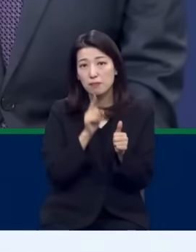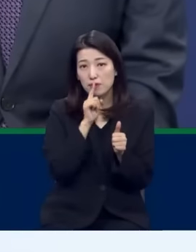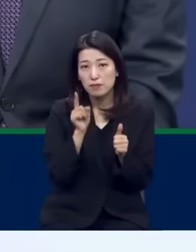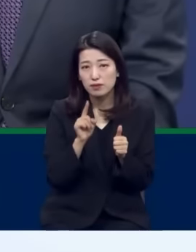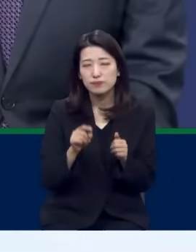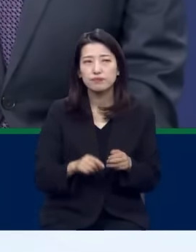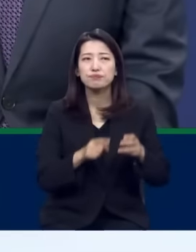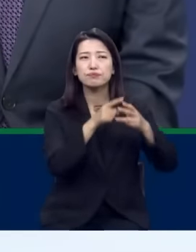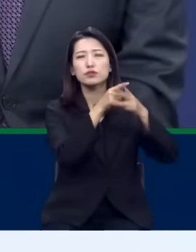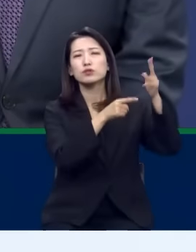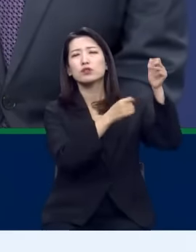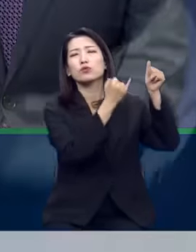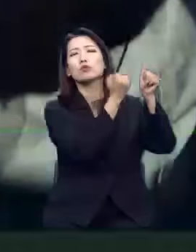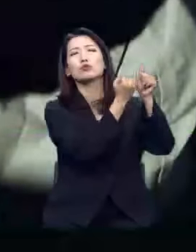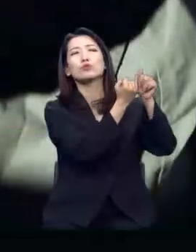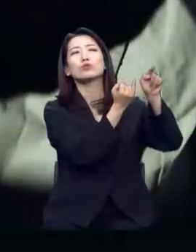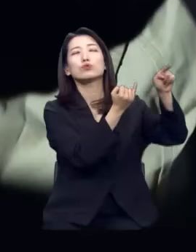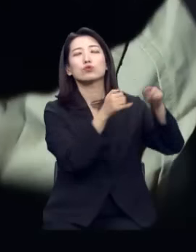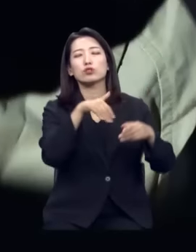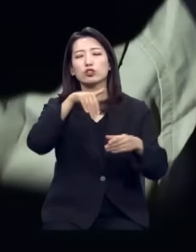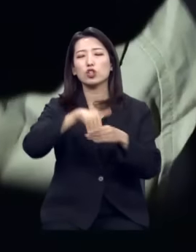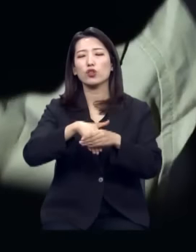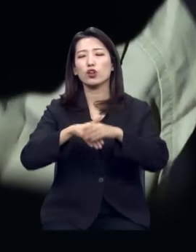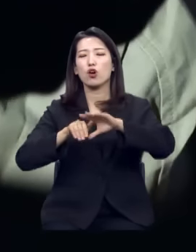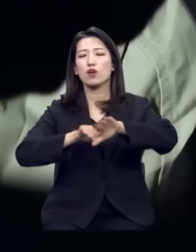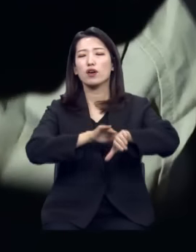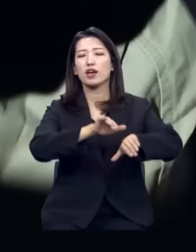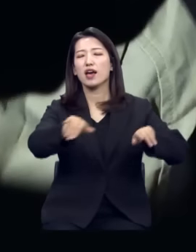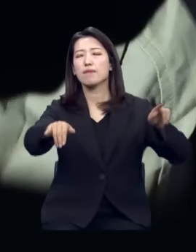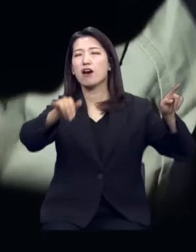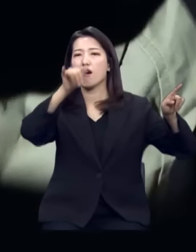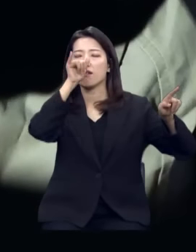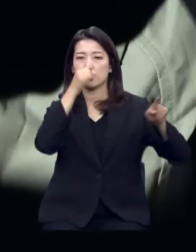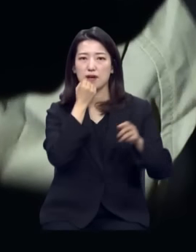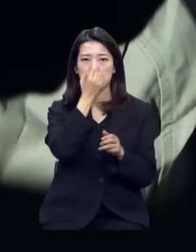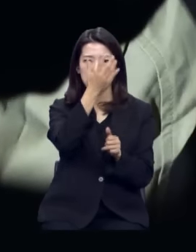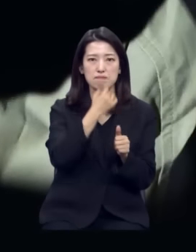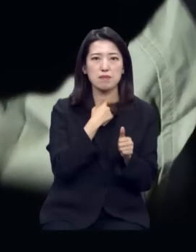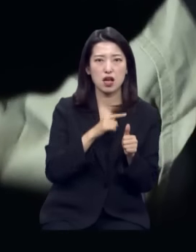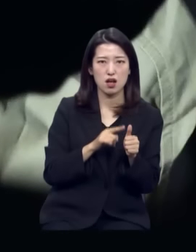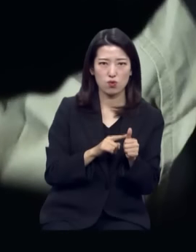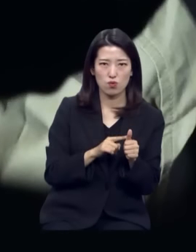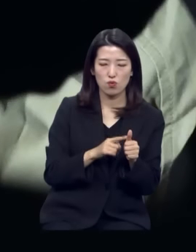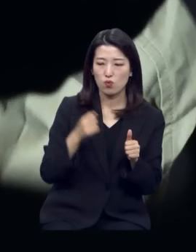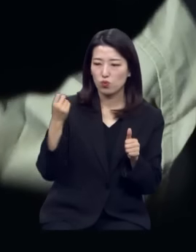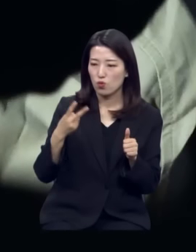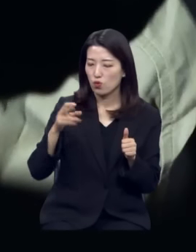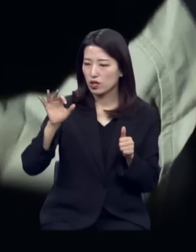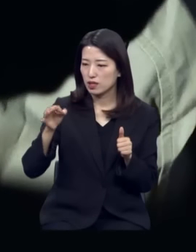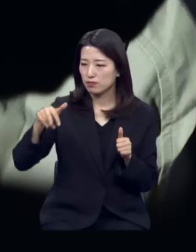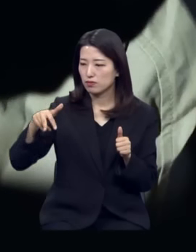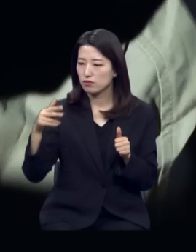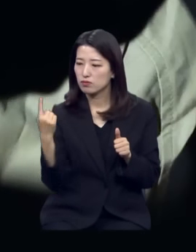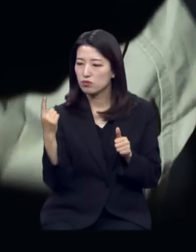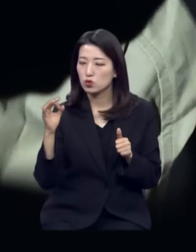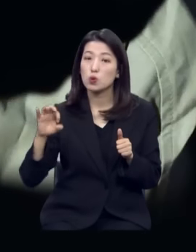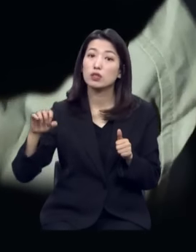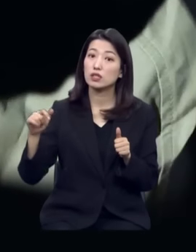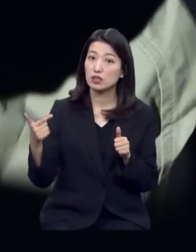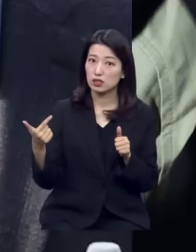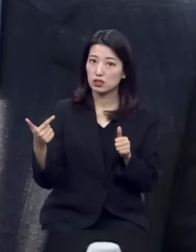얘기했거든요 그리고 또 이준석 개혁신당 의원하고 김종인 그 과거 그